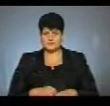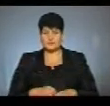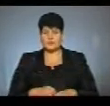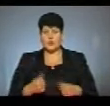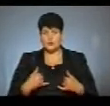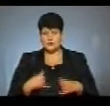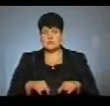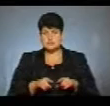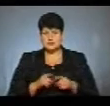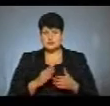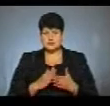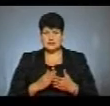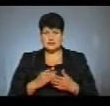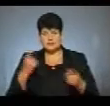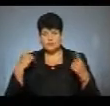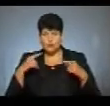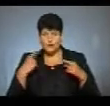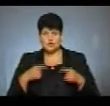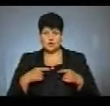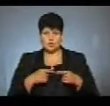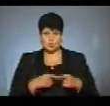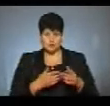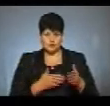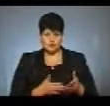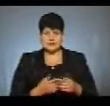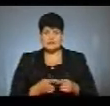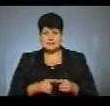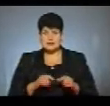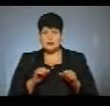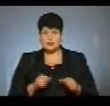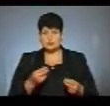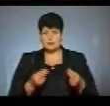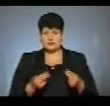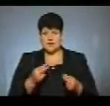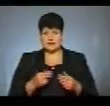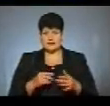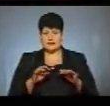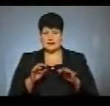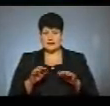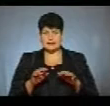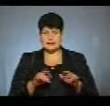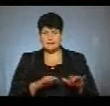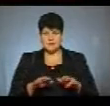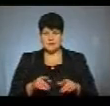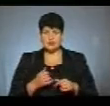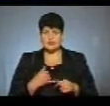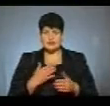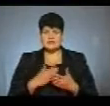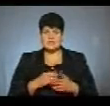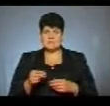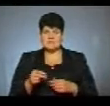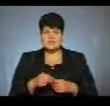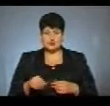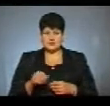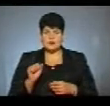є такий і творчий куточок, тобто це можна пограти на піаніно, в нас є пісочна анімація. Крім